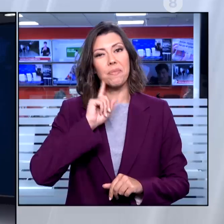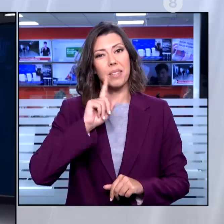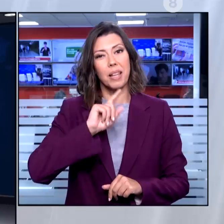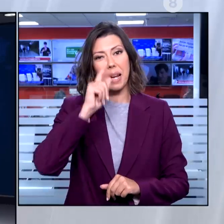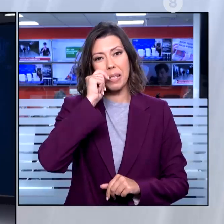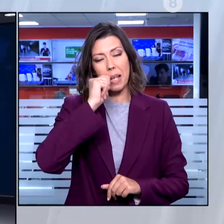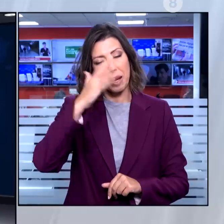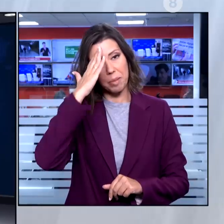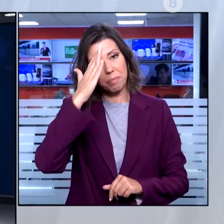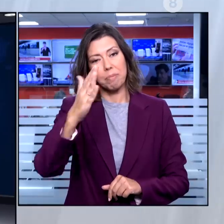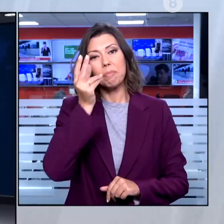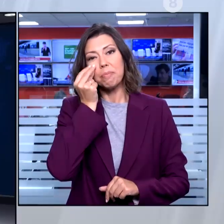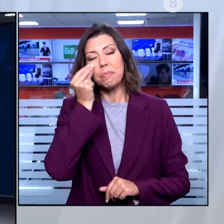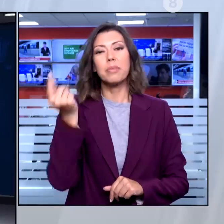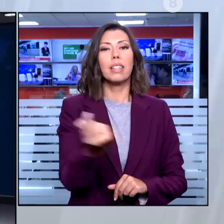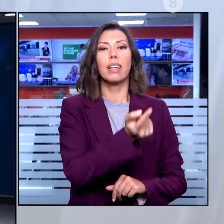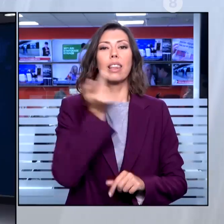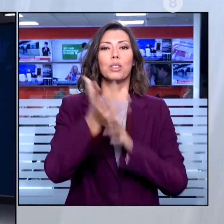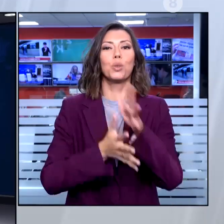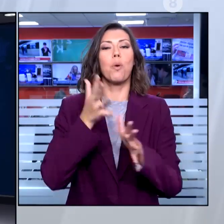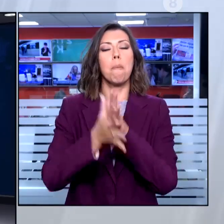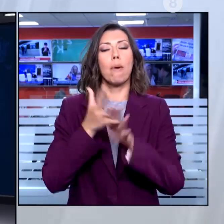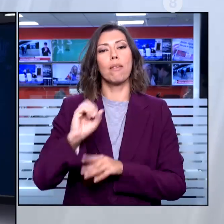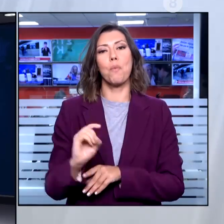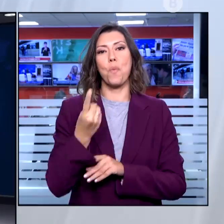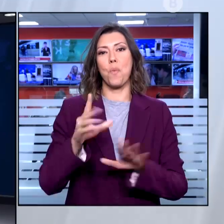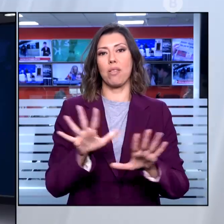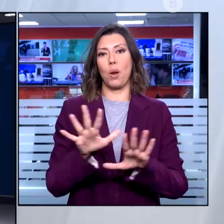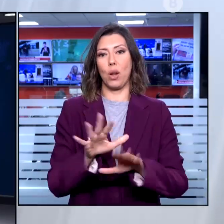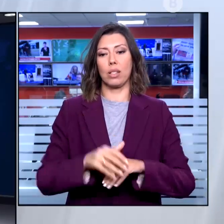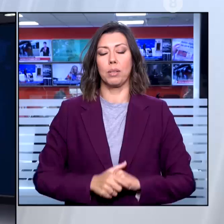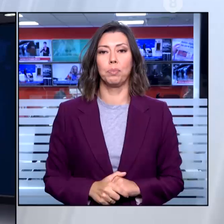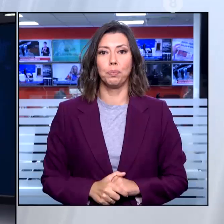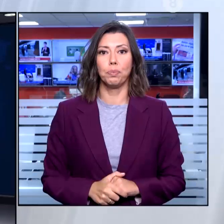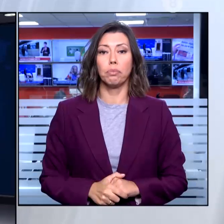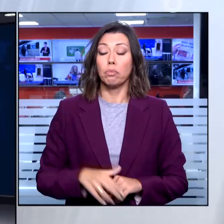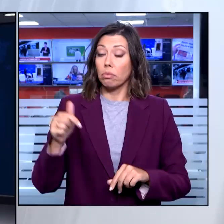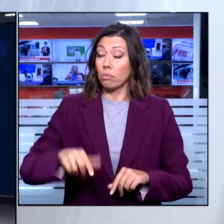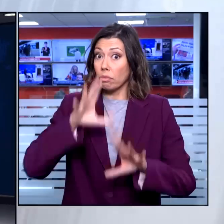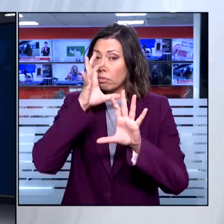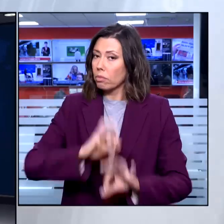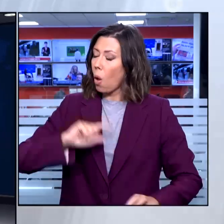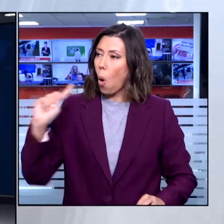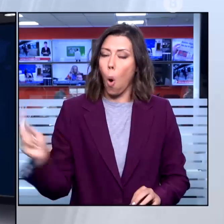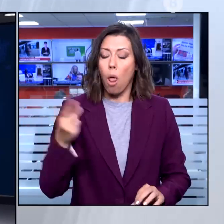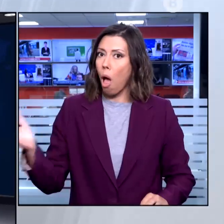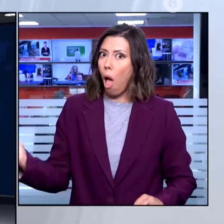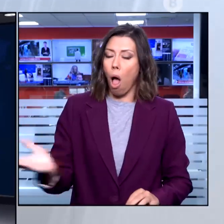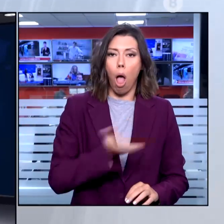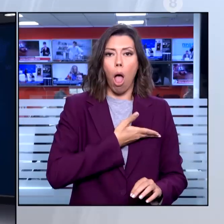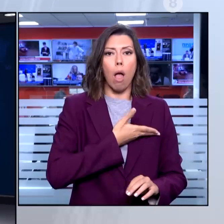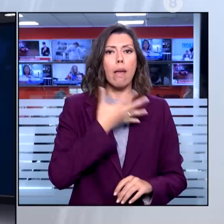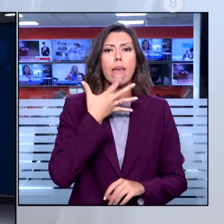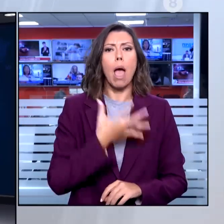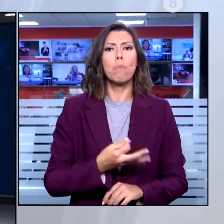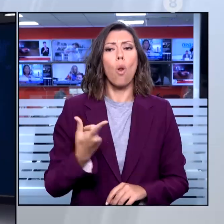Καλησπέρα σας κυρίες και κύριοι, είναι το δελτίο στην νοηματική γλώσσα από το One Channel. Ο πλανήτης κρατά την ανάσα του, καθώς για άλλη μια φορά η μαζική ανάφλεξη